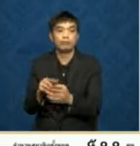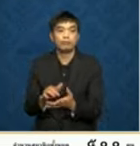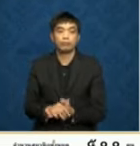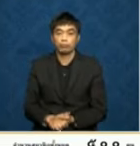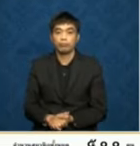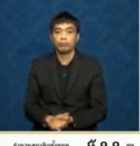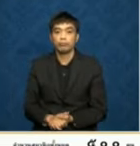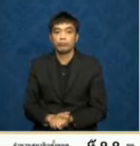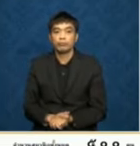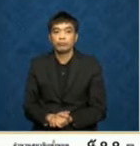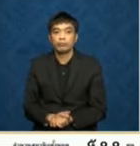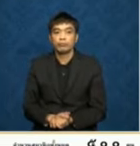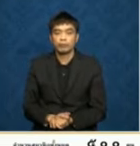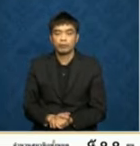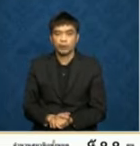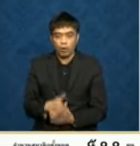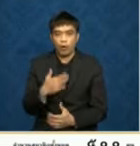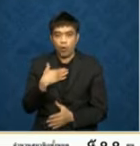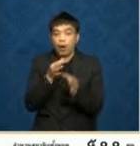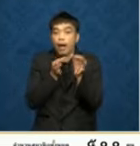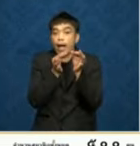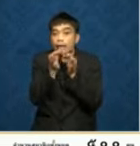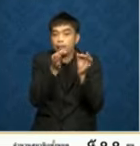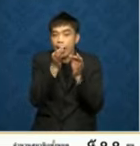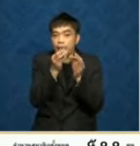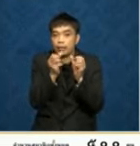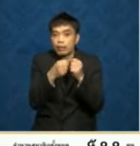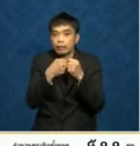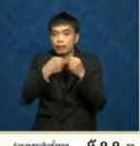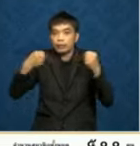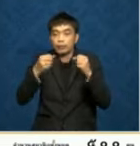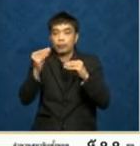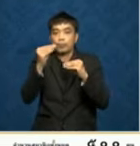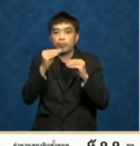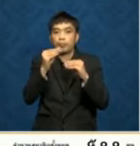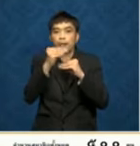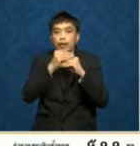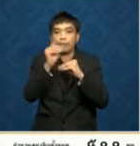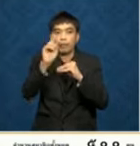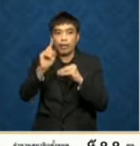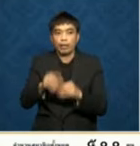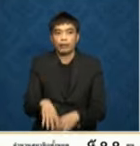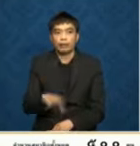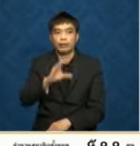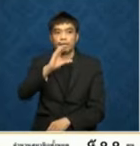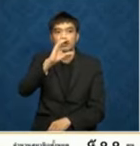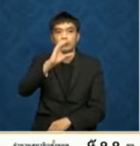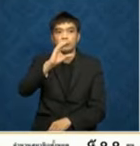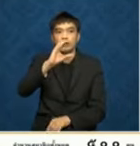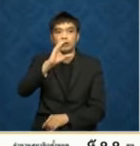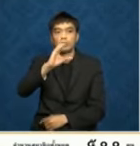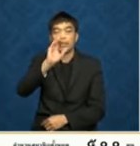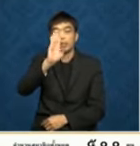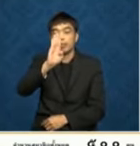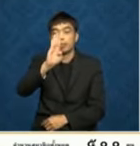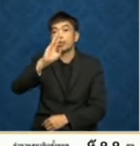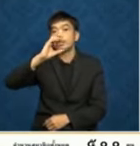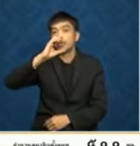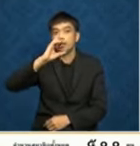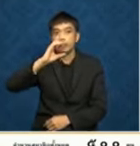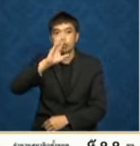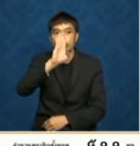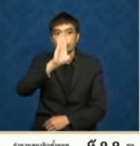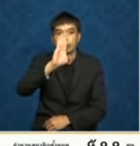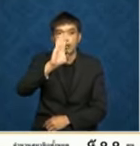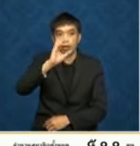ัผมตขอขยายความใหเหนภาพงงายคร ทบธานSales Podcast มีอยู่สองส่นหัก ก็ค CBE คืส่วนที่